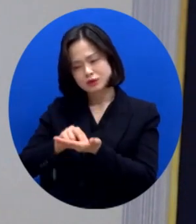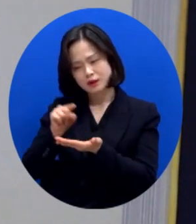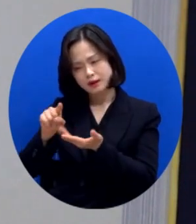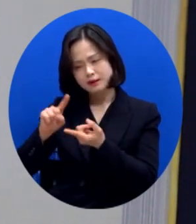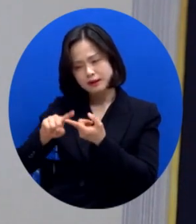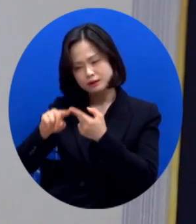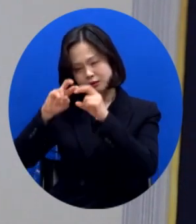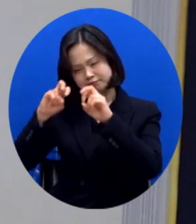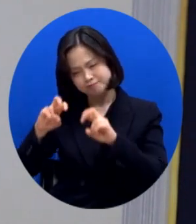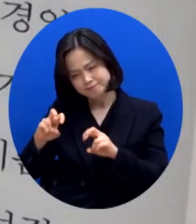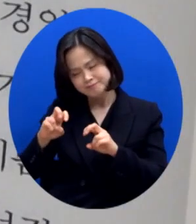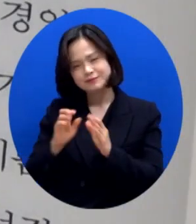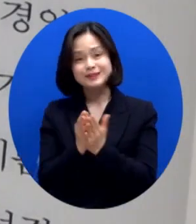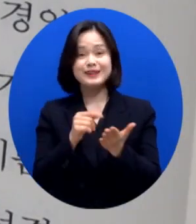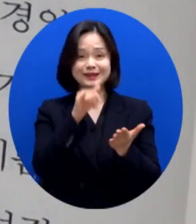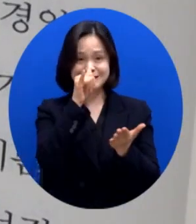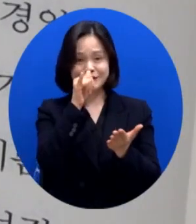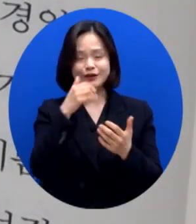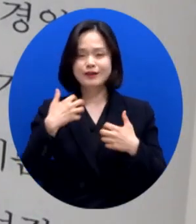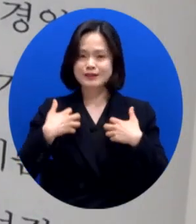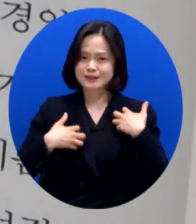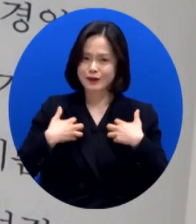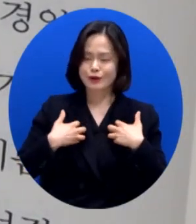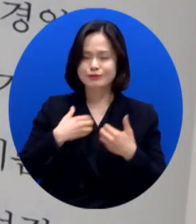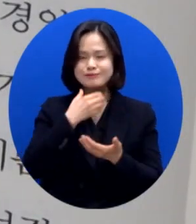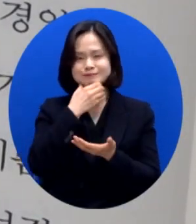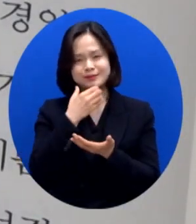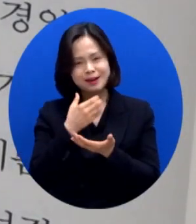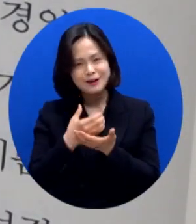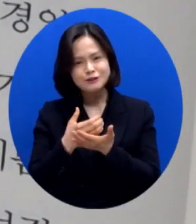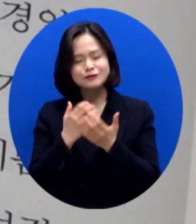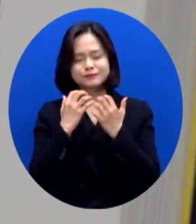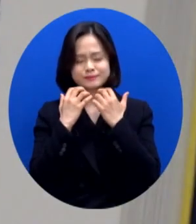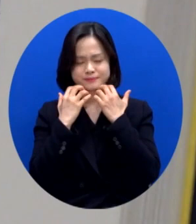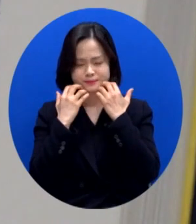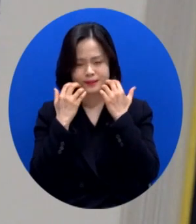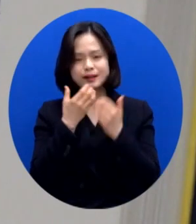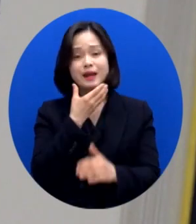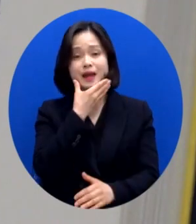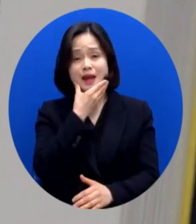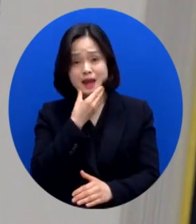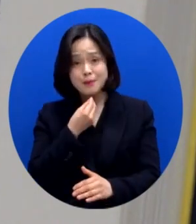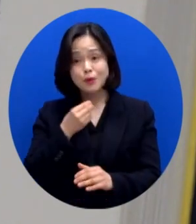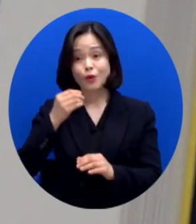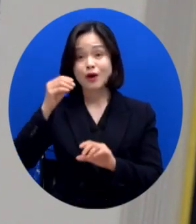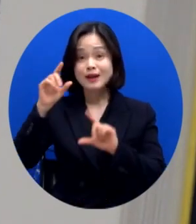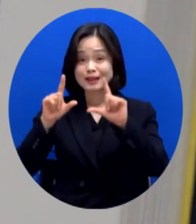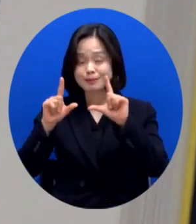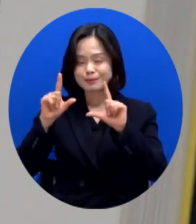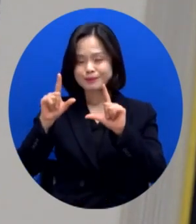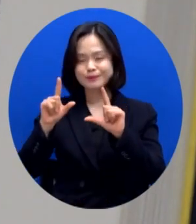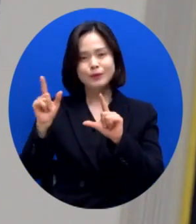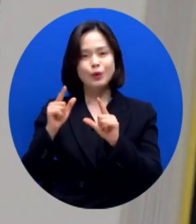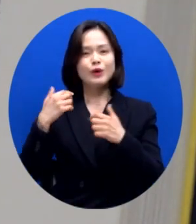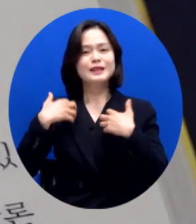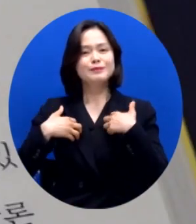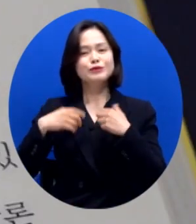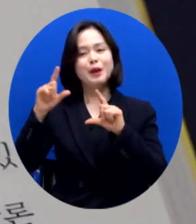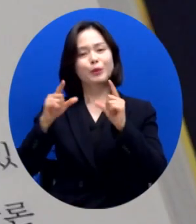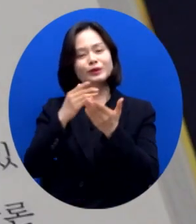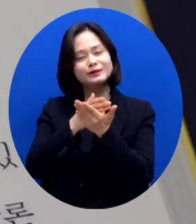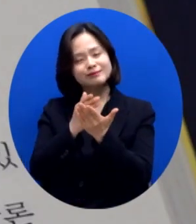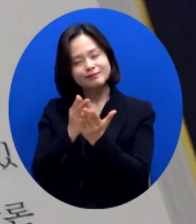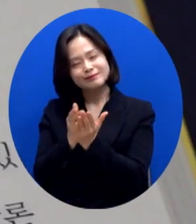정리했습니다. 즐거움, 향유, 풍미, 희열 등 각 단어를 통해 루이스가 말하는